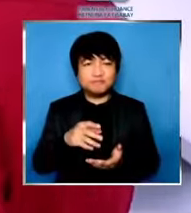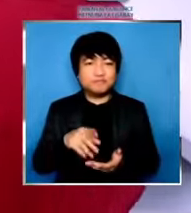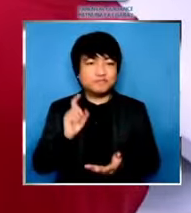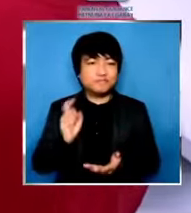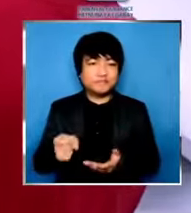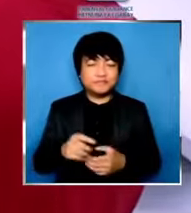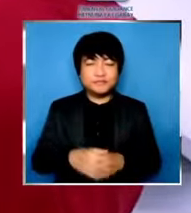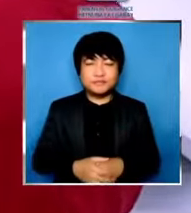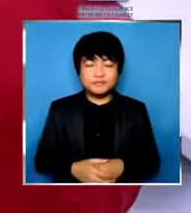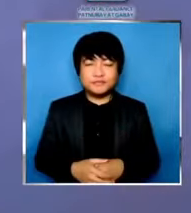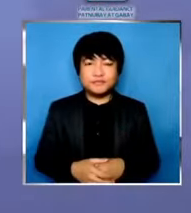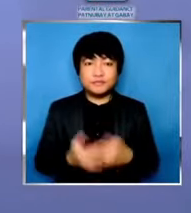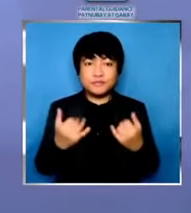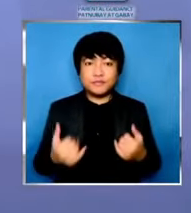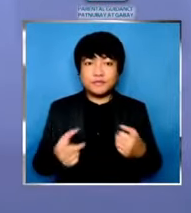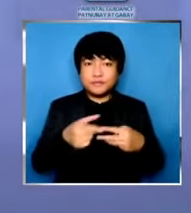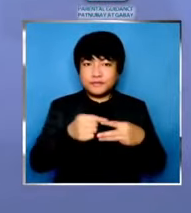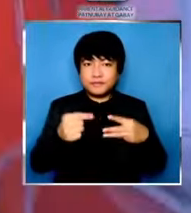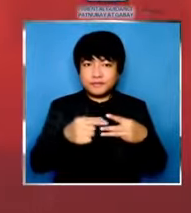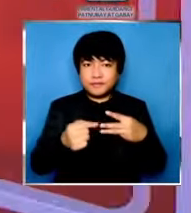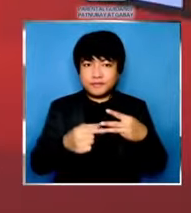Padamdam! Category, please.